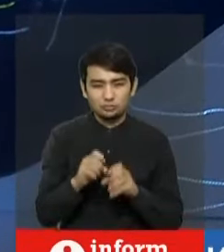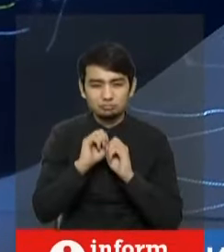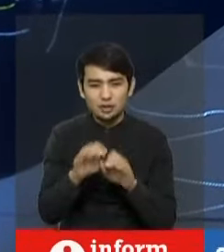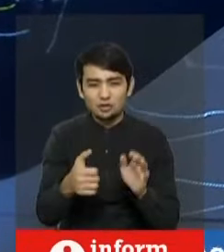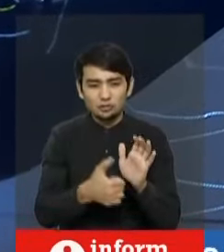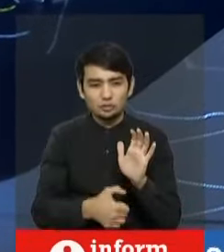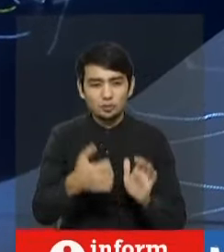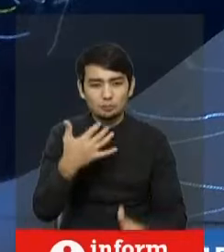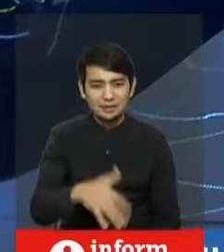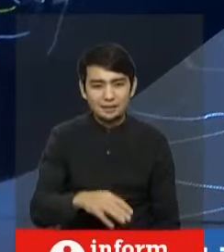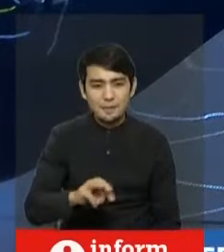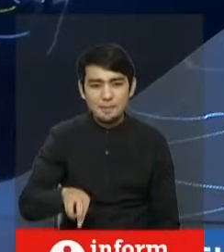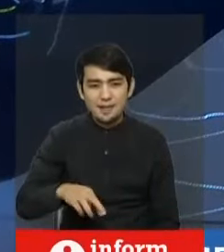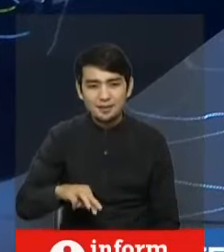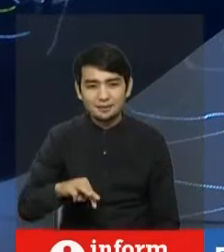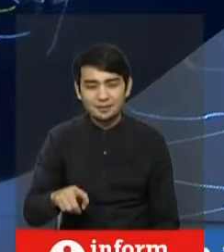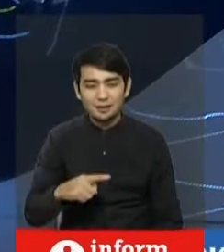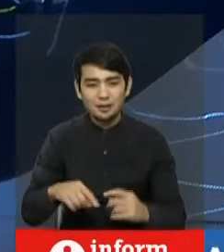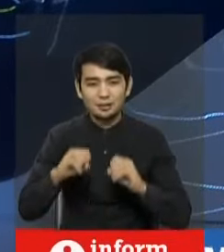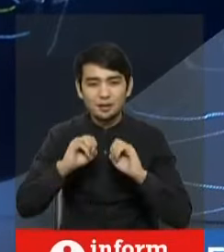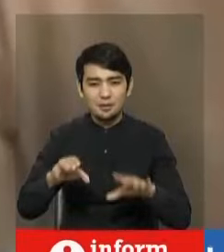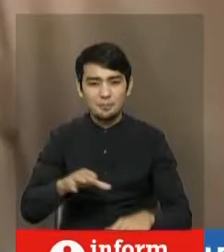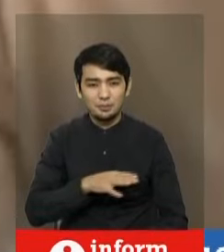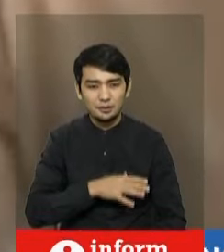650 млрд теньге